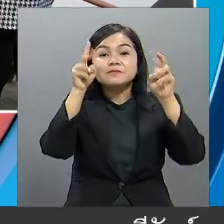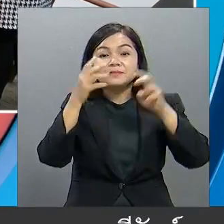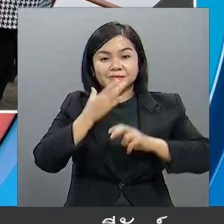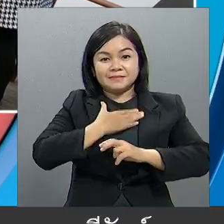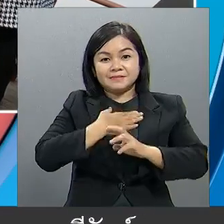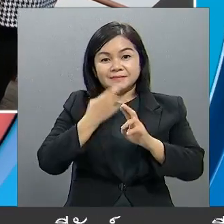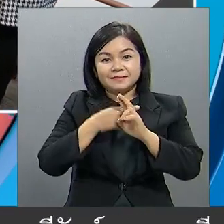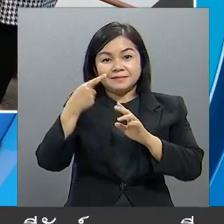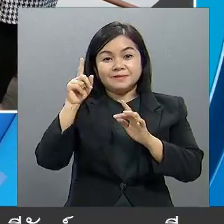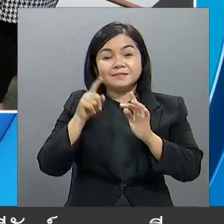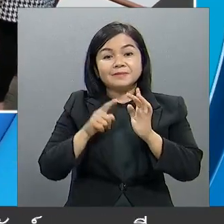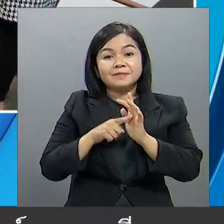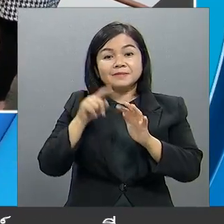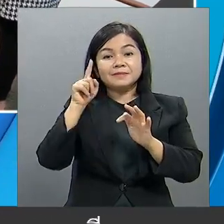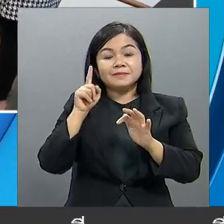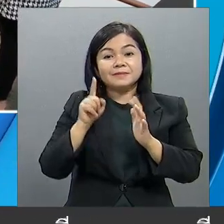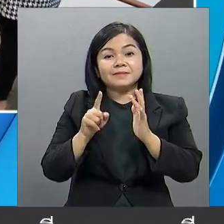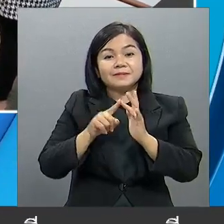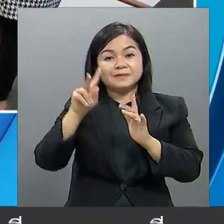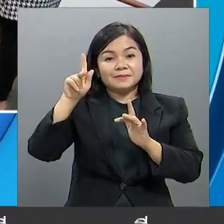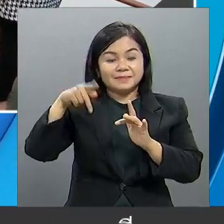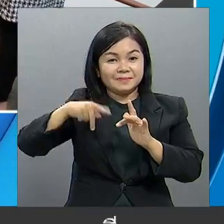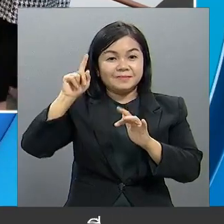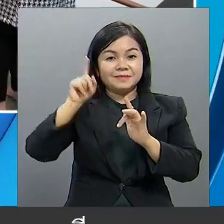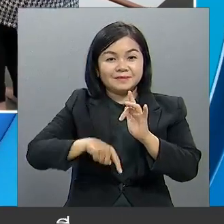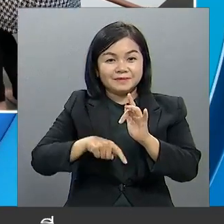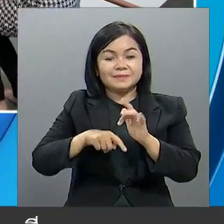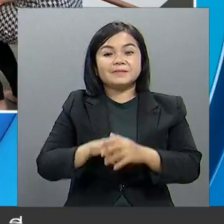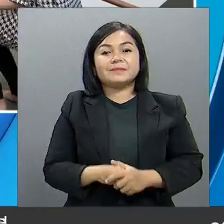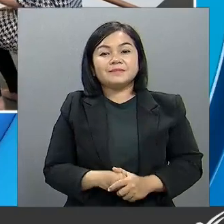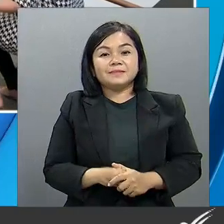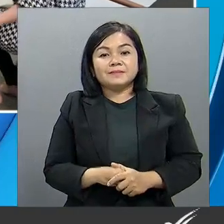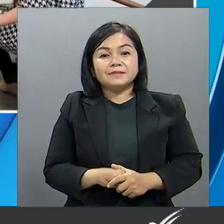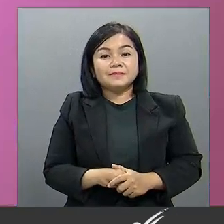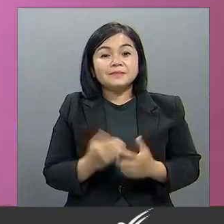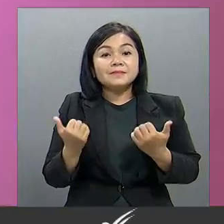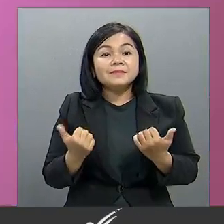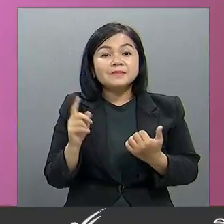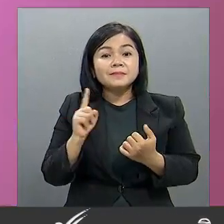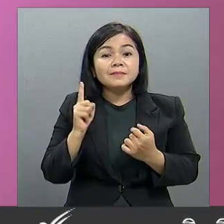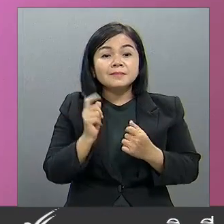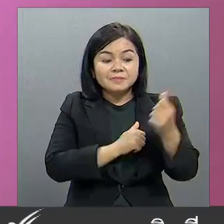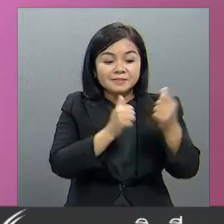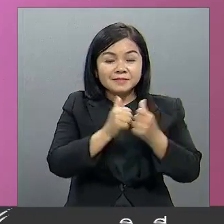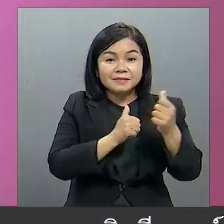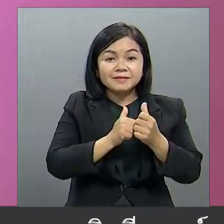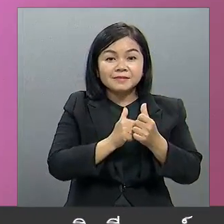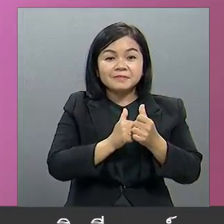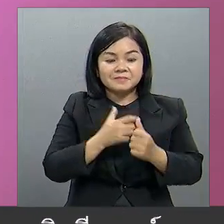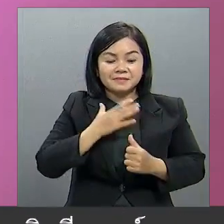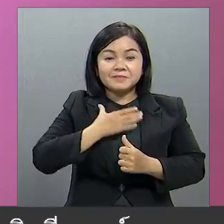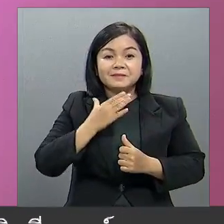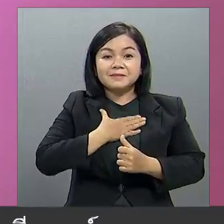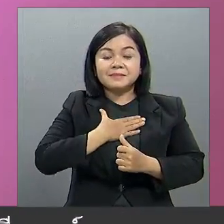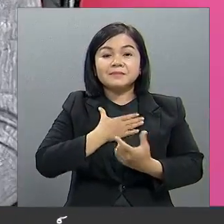ผมอธิวัตร์จากสีสมารครับ